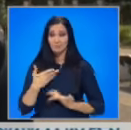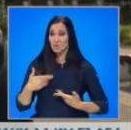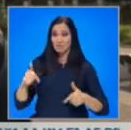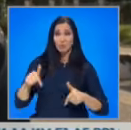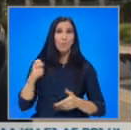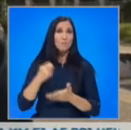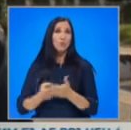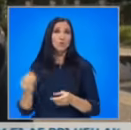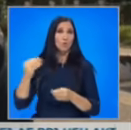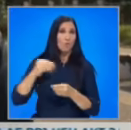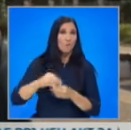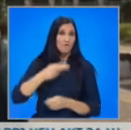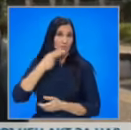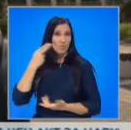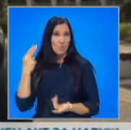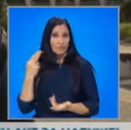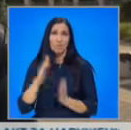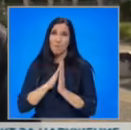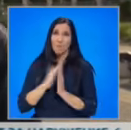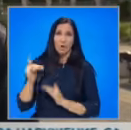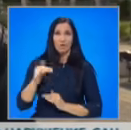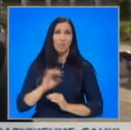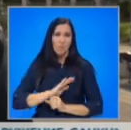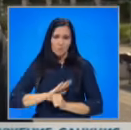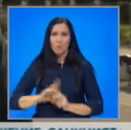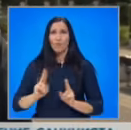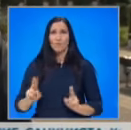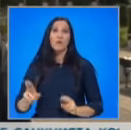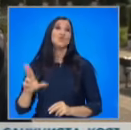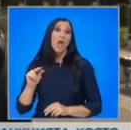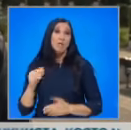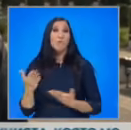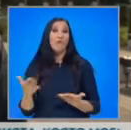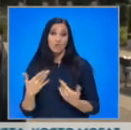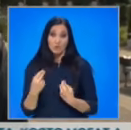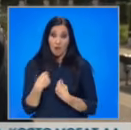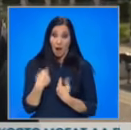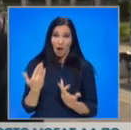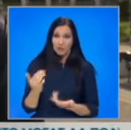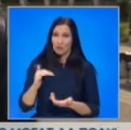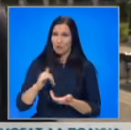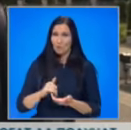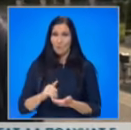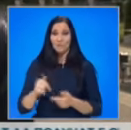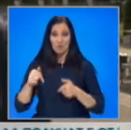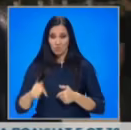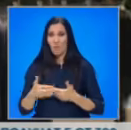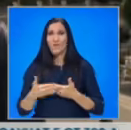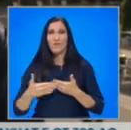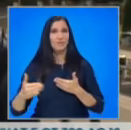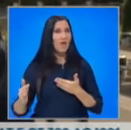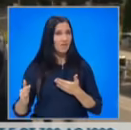просто да добавим по тази тема. Помолиха не да дойдаме, напълно нормално. Ще кажем каквото са ни казали клубовете. И оттам нататък